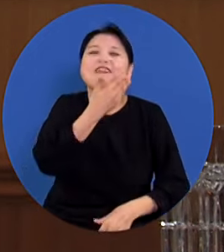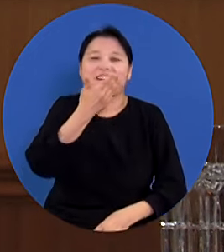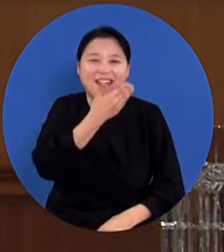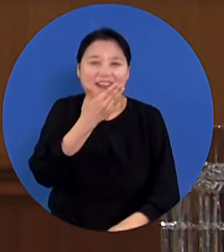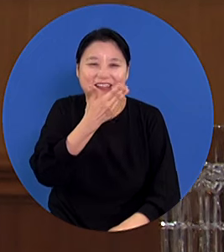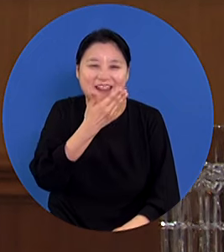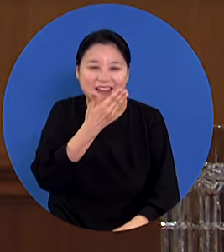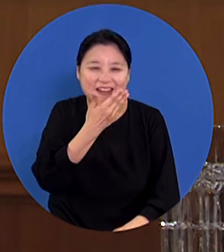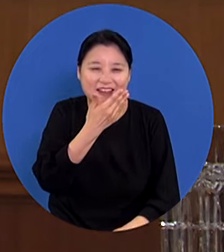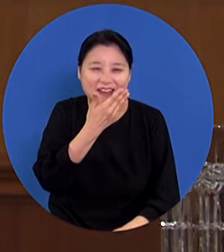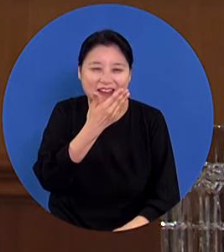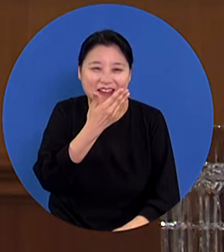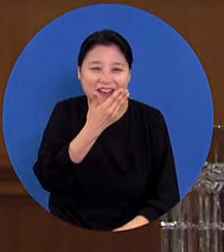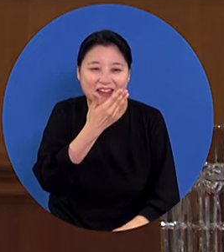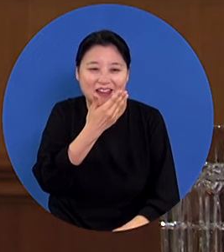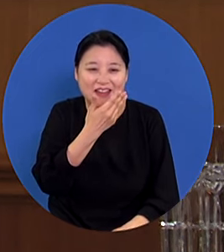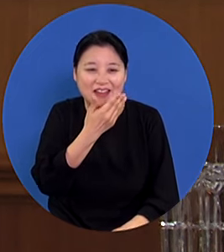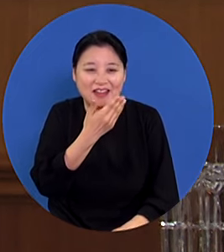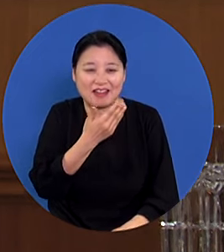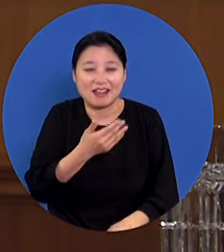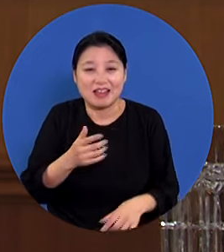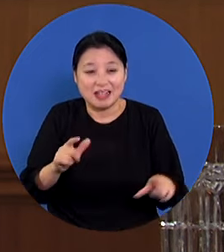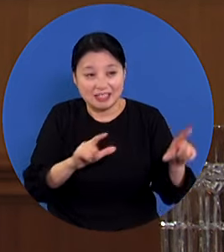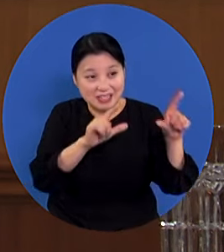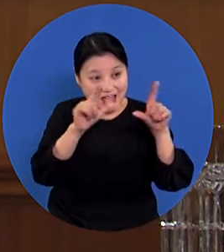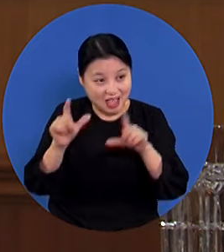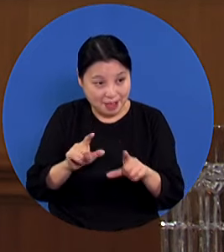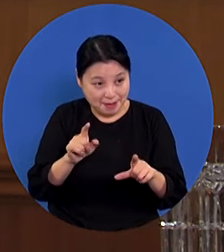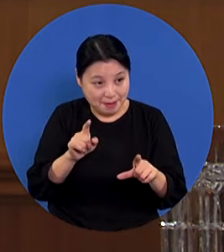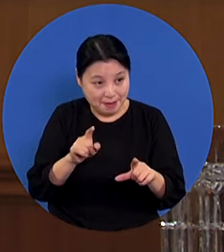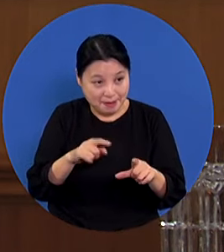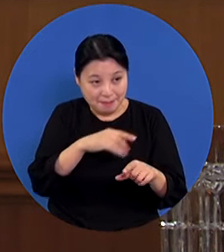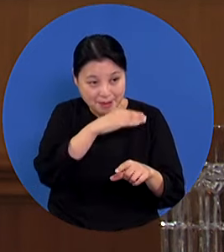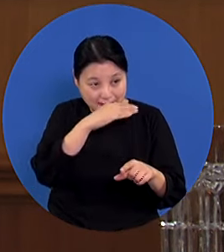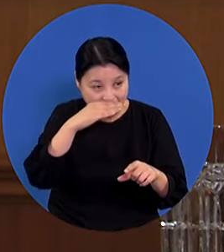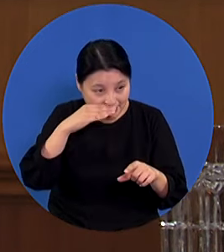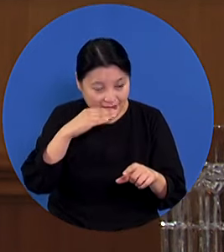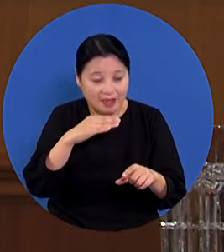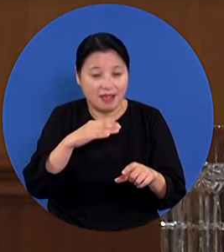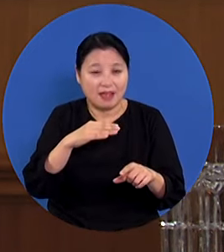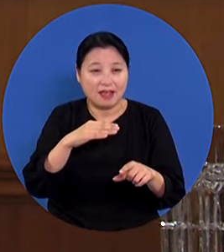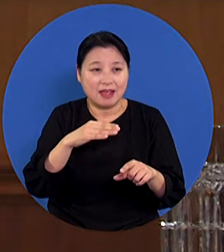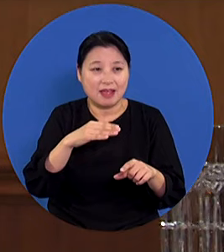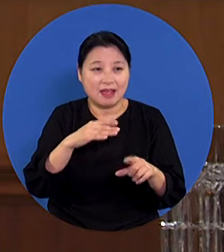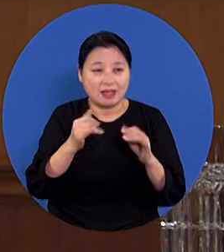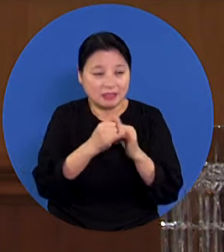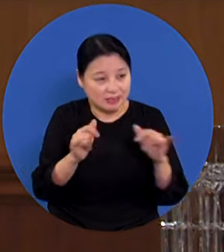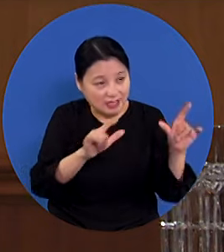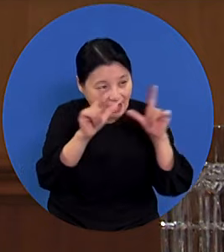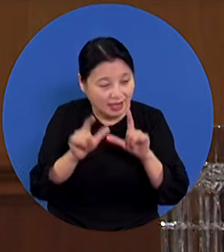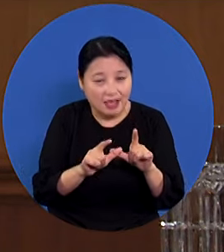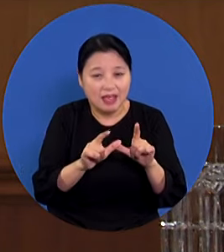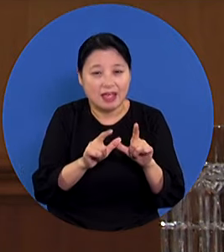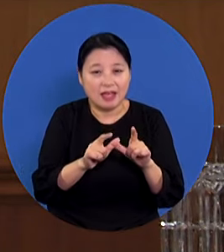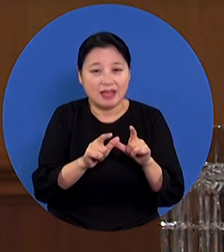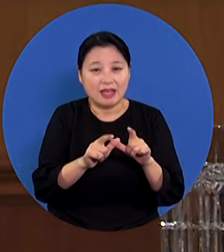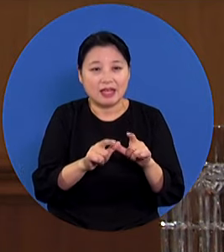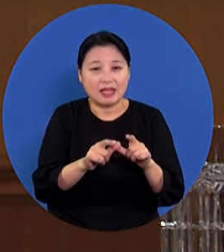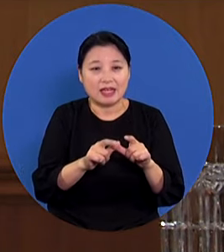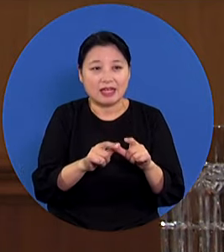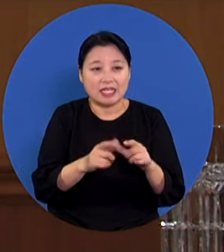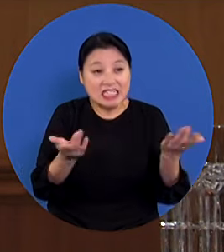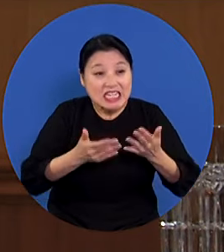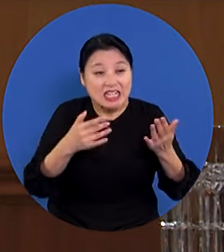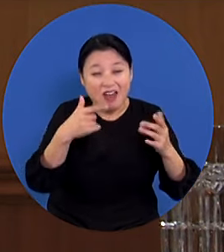예, 예. 그러니까 사람이 온전한 살 자기가 인생에서 그게 뭐 각자마다 자기 직업군이